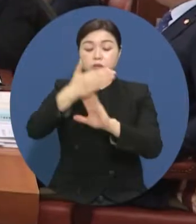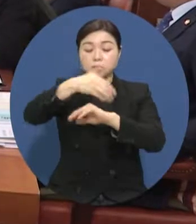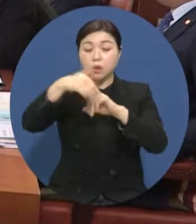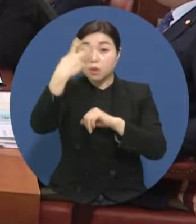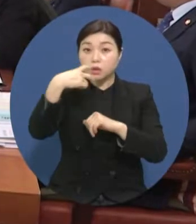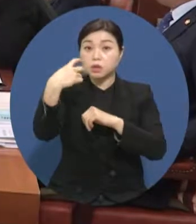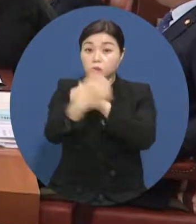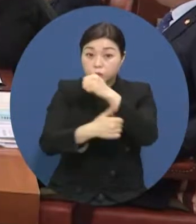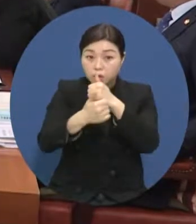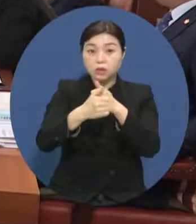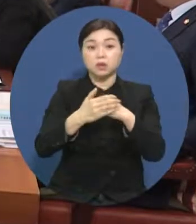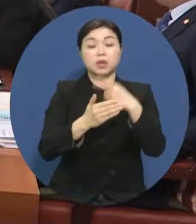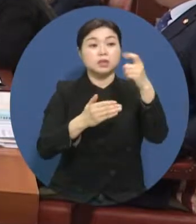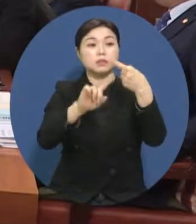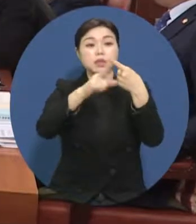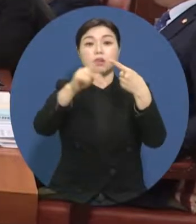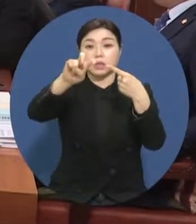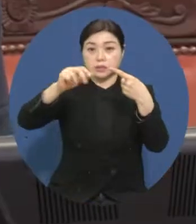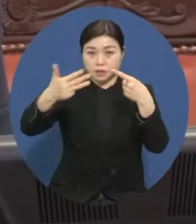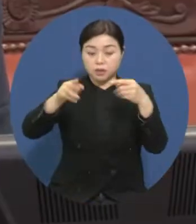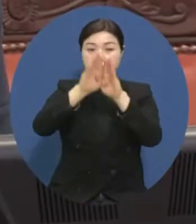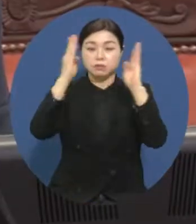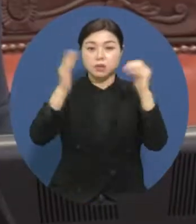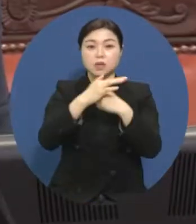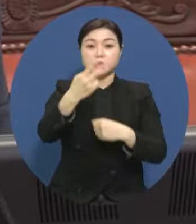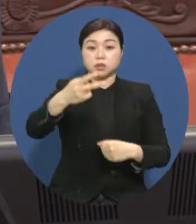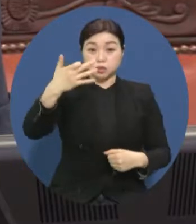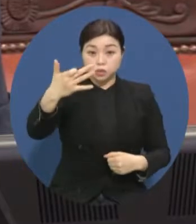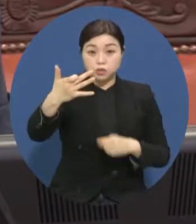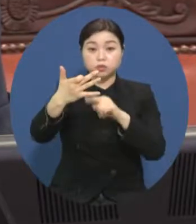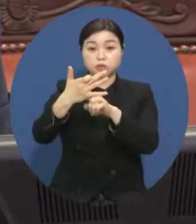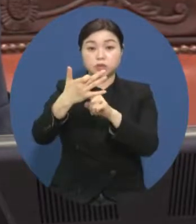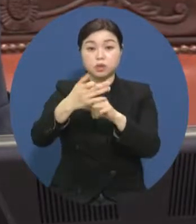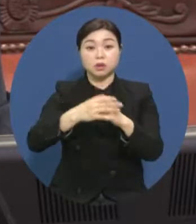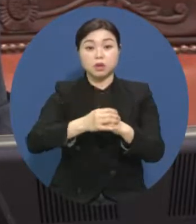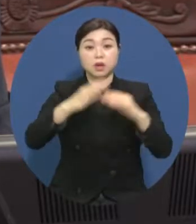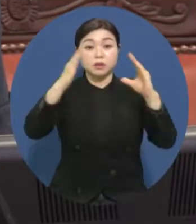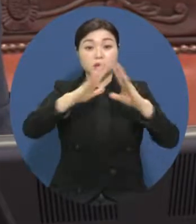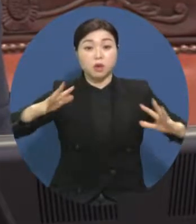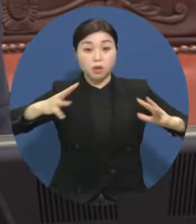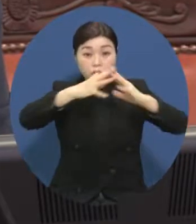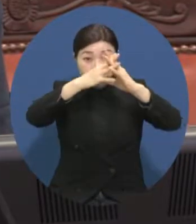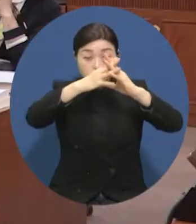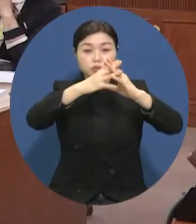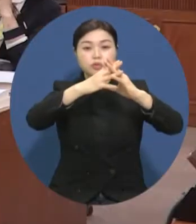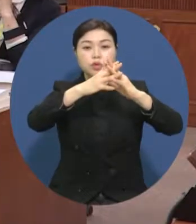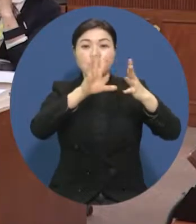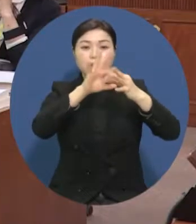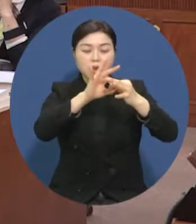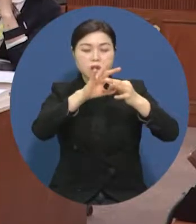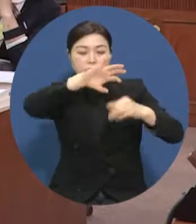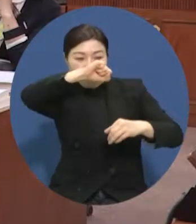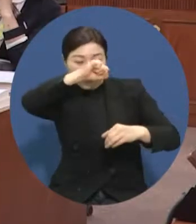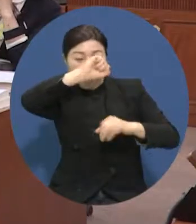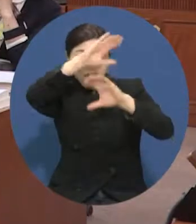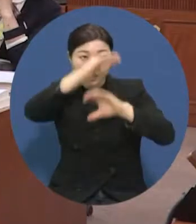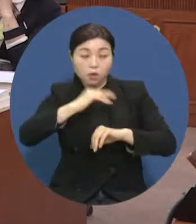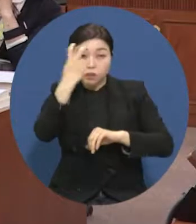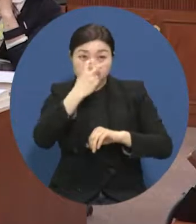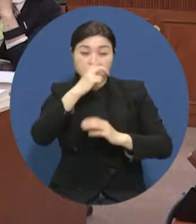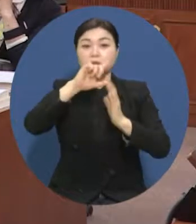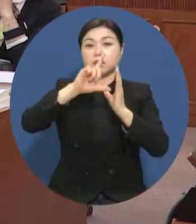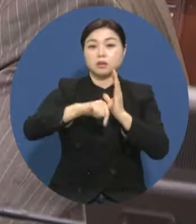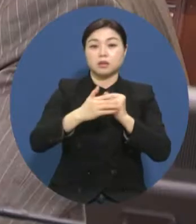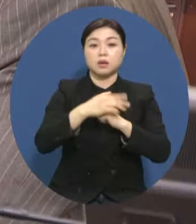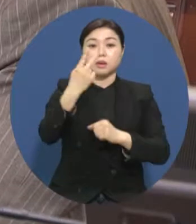도시계획관리위원회는 지난 11월 28일 열린 2019년도 주택건축국 소관 예산안 예비심사에서